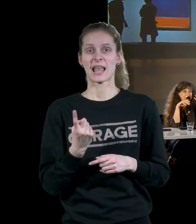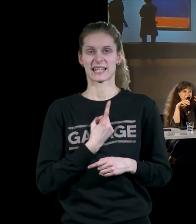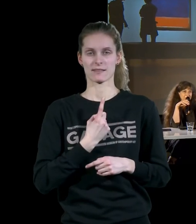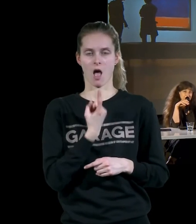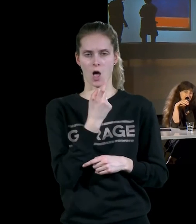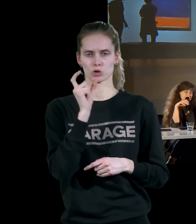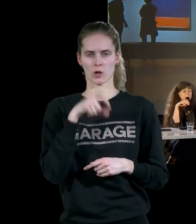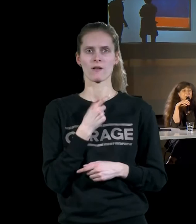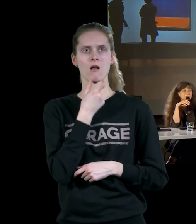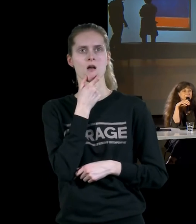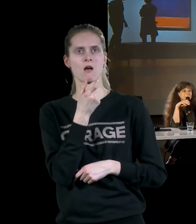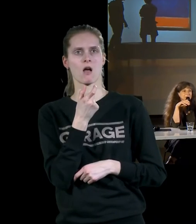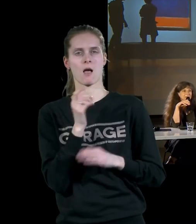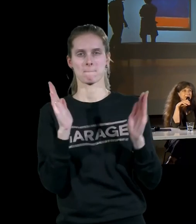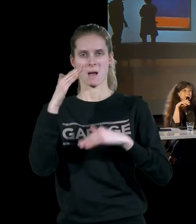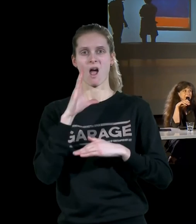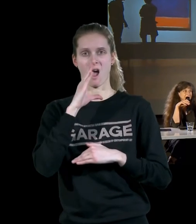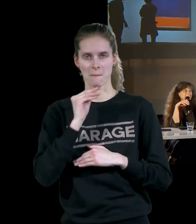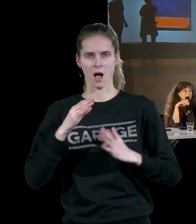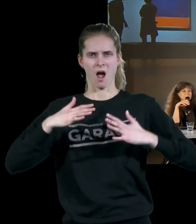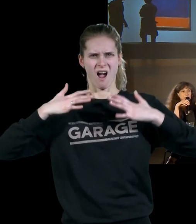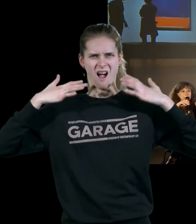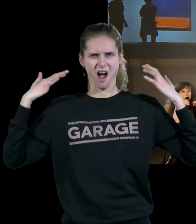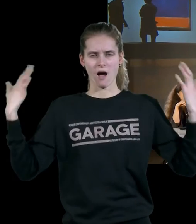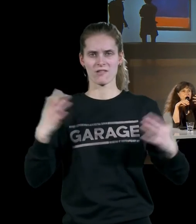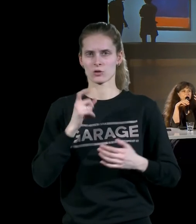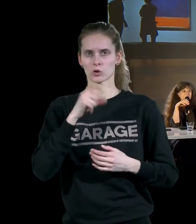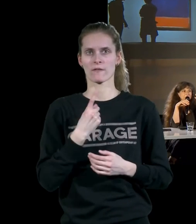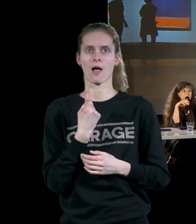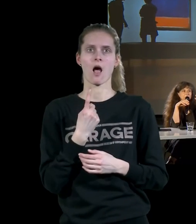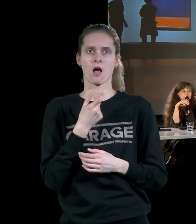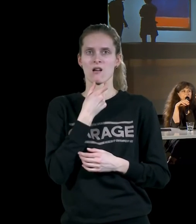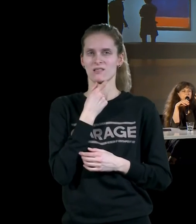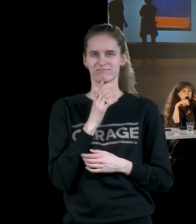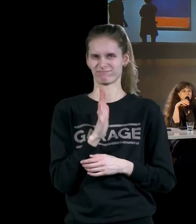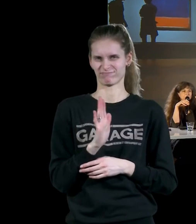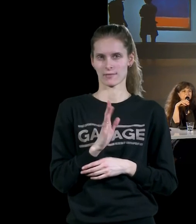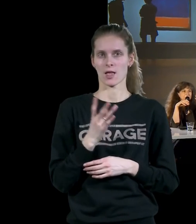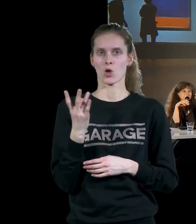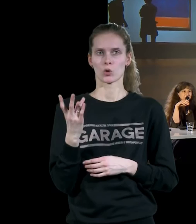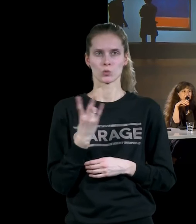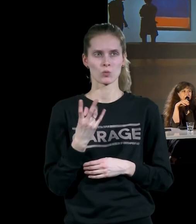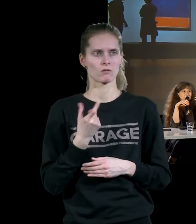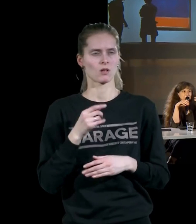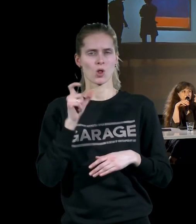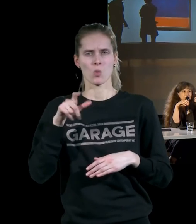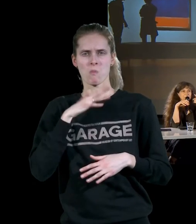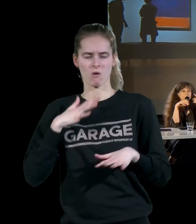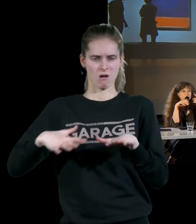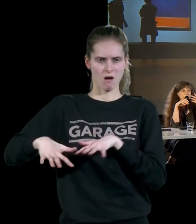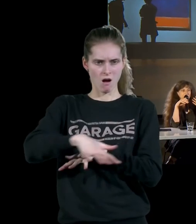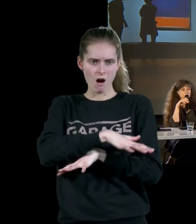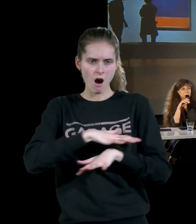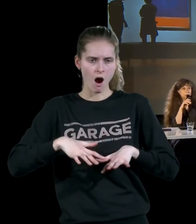для общественного. Это не картина, которая висит дома, это картина, которая висит в публичном месте. Рассчитано, что ее смотрит не